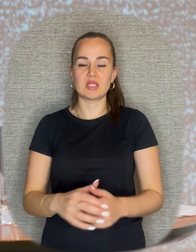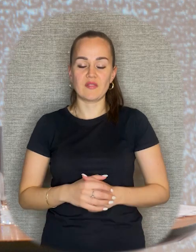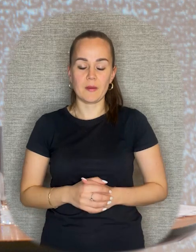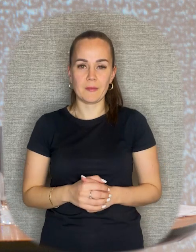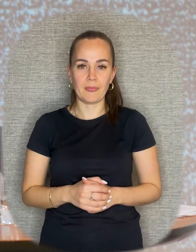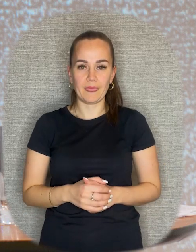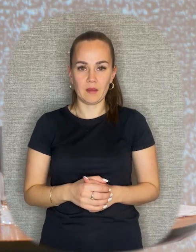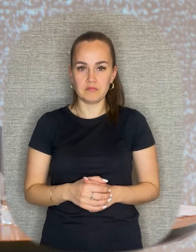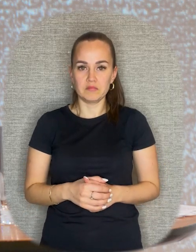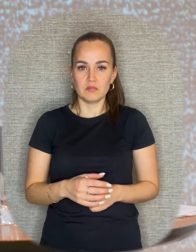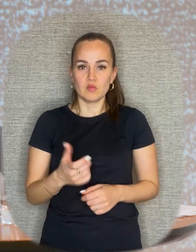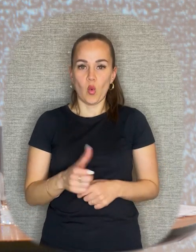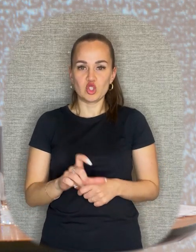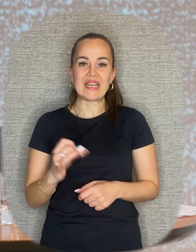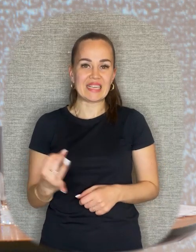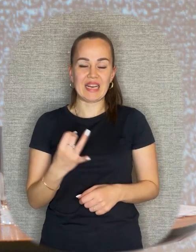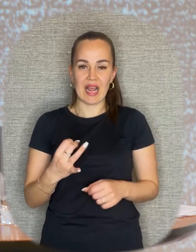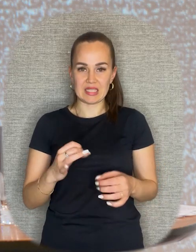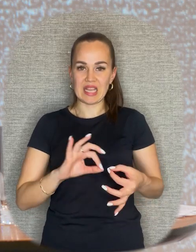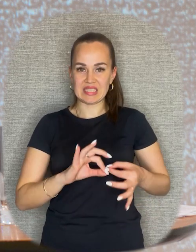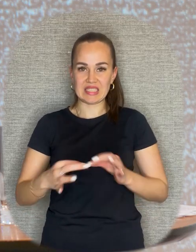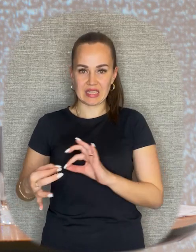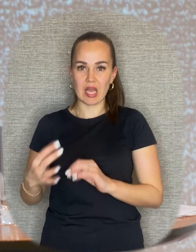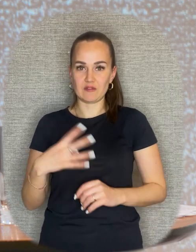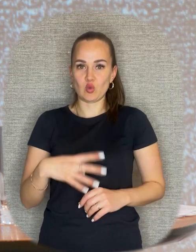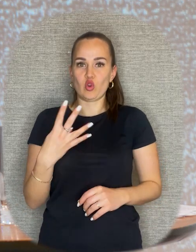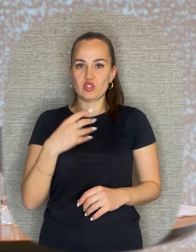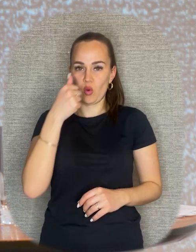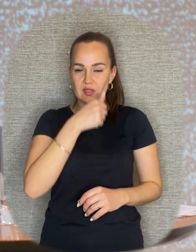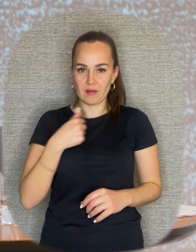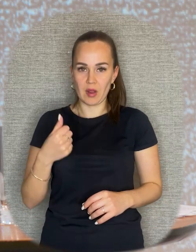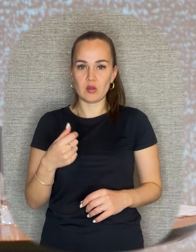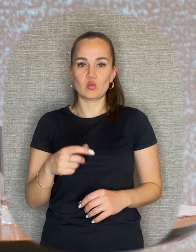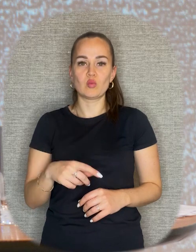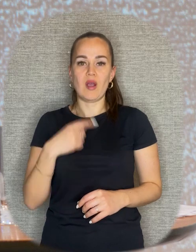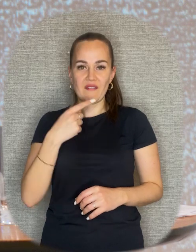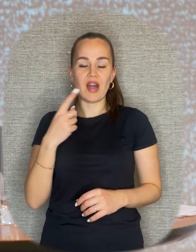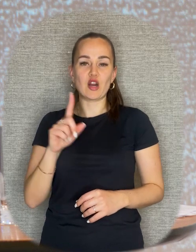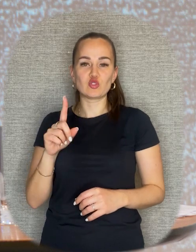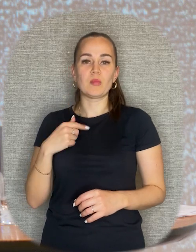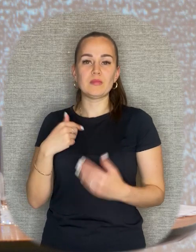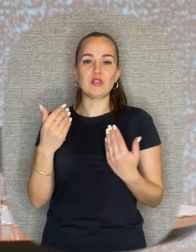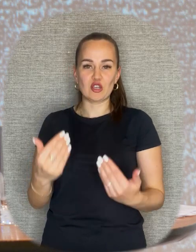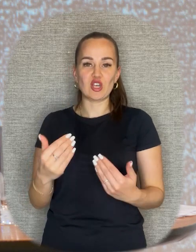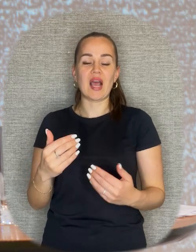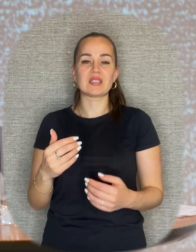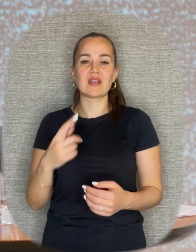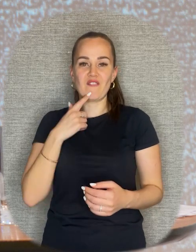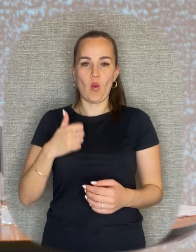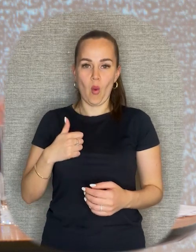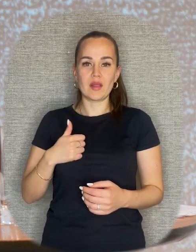отдохнуть это тоже есть одно из отображений героики по существу мне каже довольно